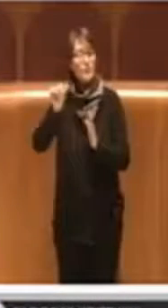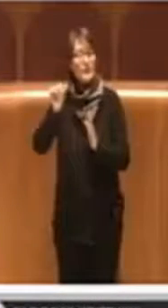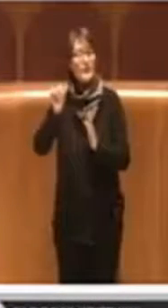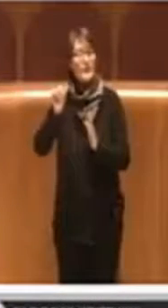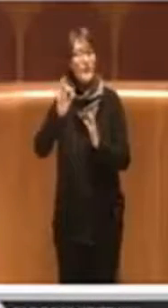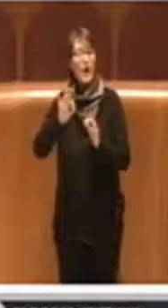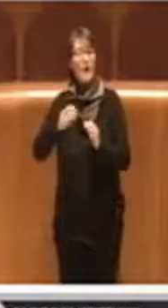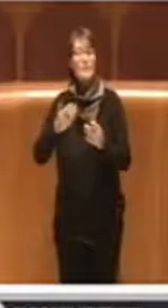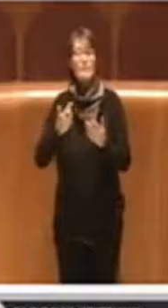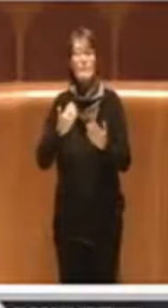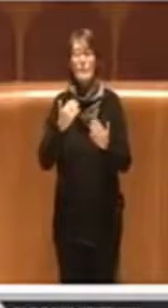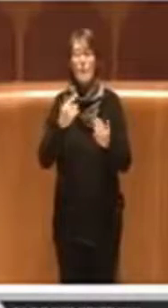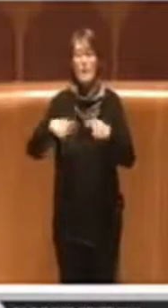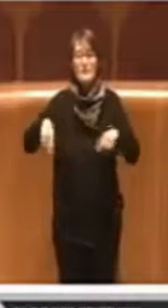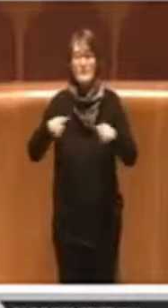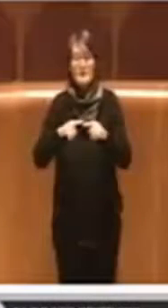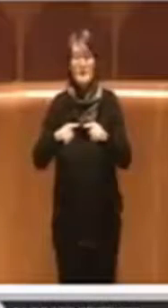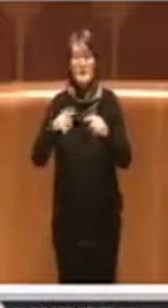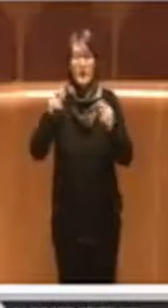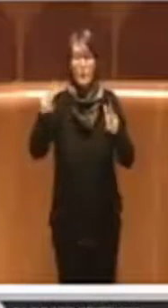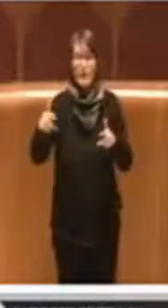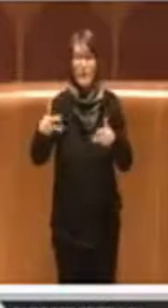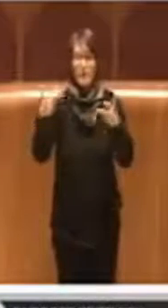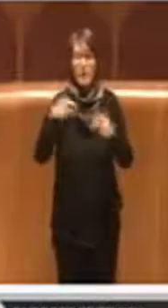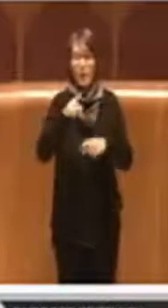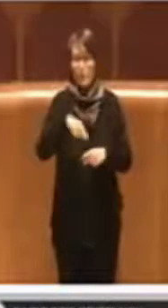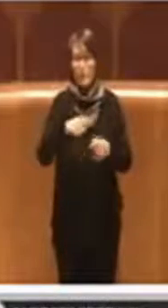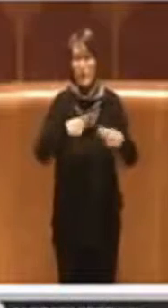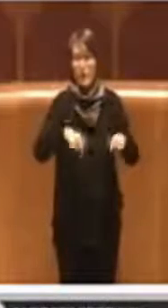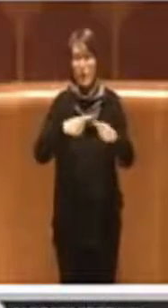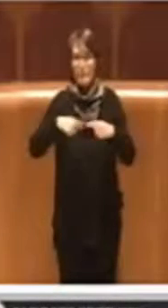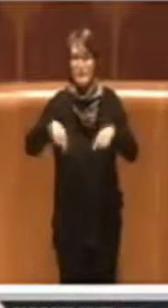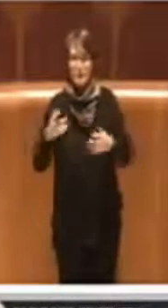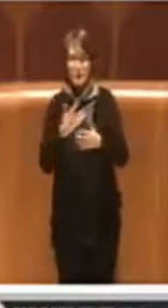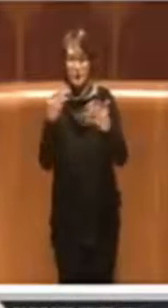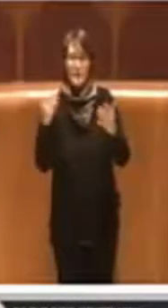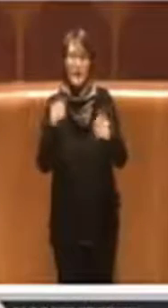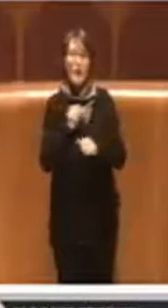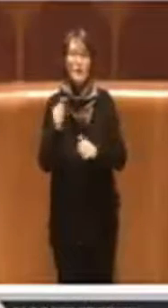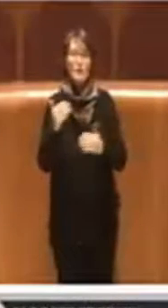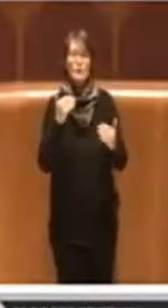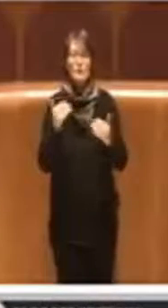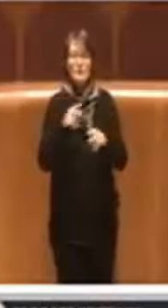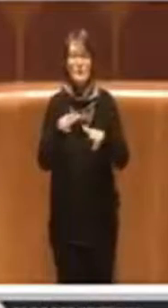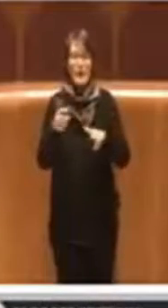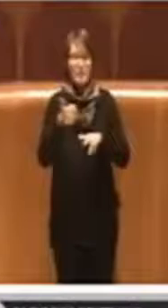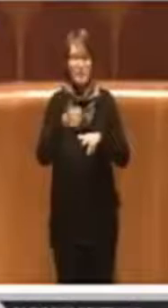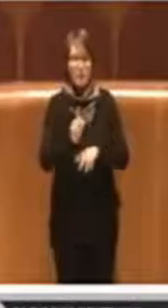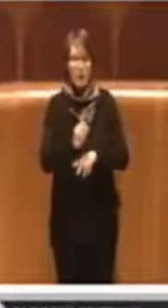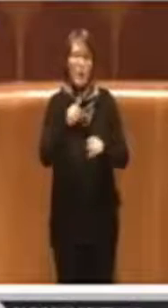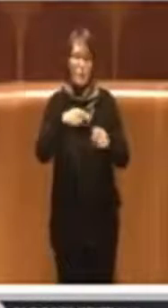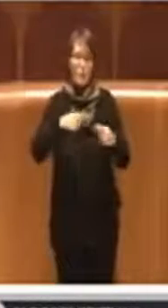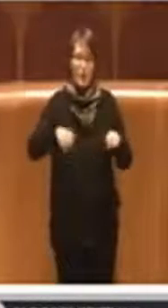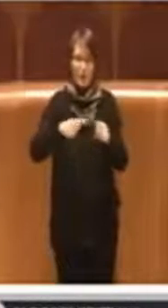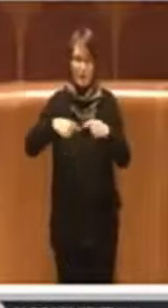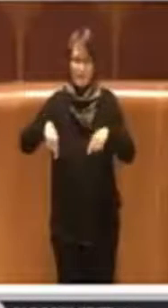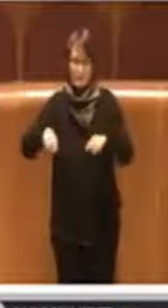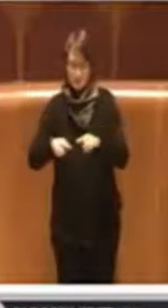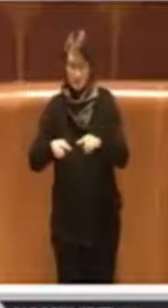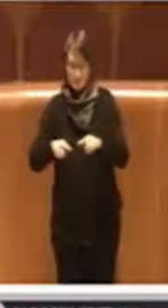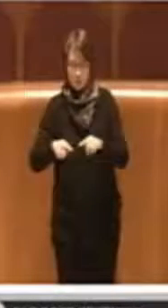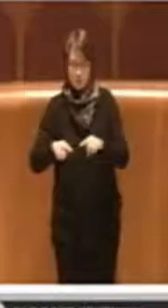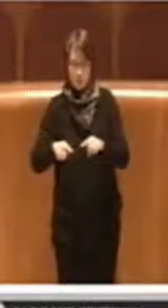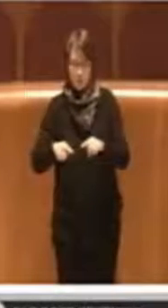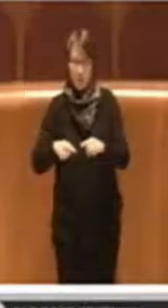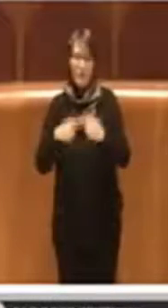delle sedute in audio-videoconferenza e anche delle commissioni, ovviamente, non solo dell'Assemblea Capitolina. E modalità che in qualche modo,